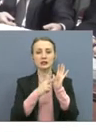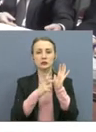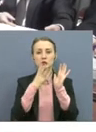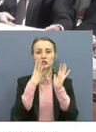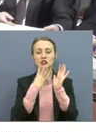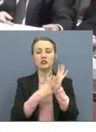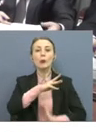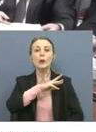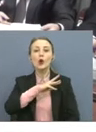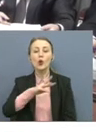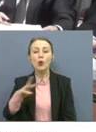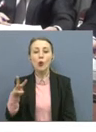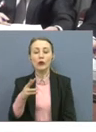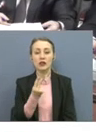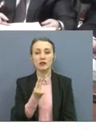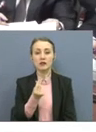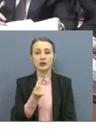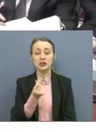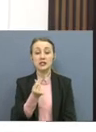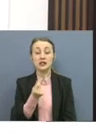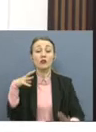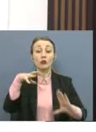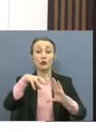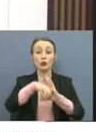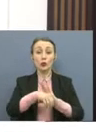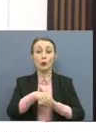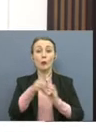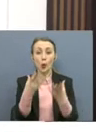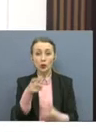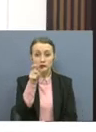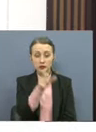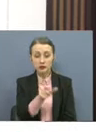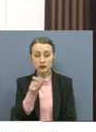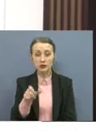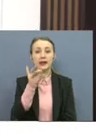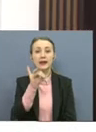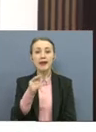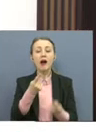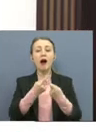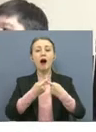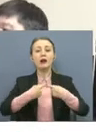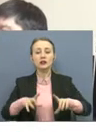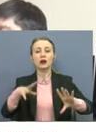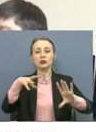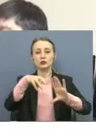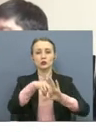жүктеді. Бұдан бөлек аппарат кеңесіне газ, су құбырларын тарту, құрылыс нысандарын аяқтау, туризм саласын